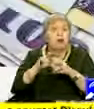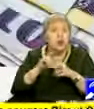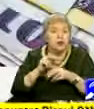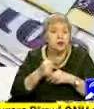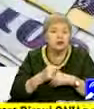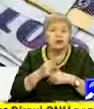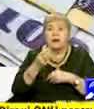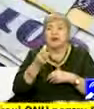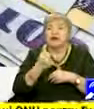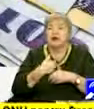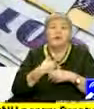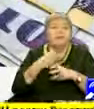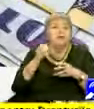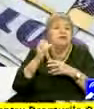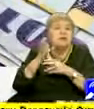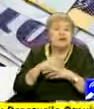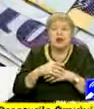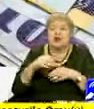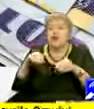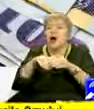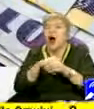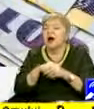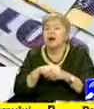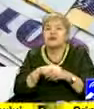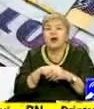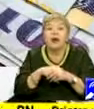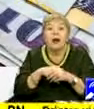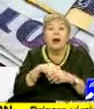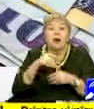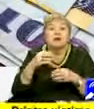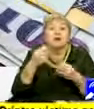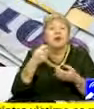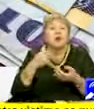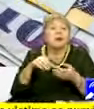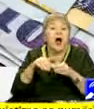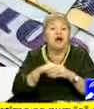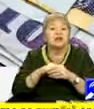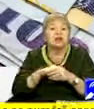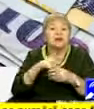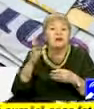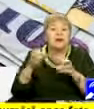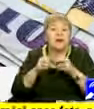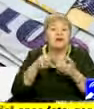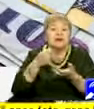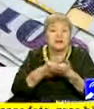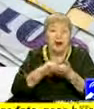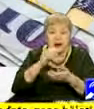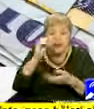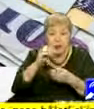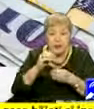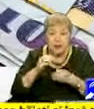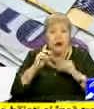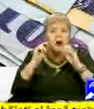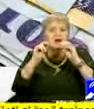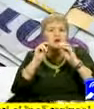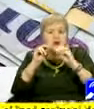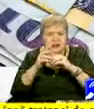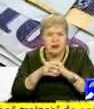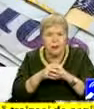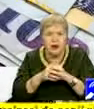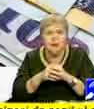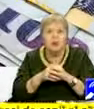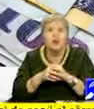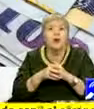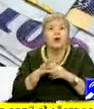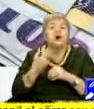încasările mai mici, precum și angajări de personal cu salarii mai mici. În sectorul bugetar, salariile au crescut ușor în învățământ ca urmare a relorii în plății cu ora